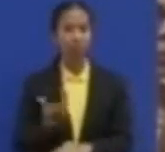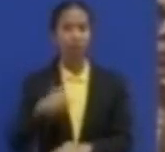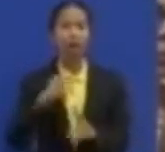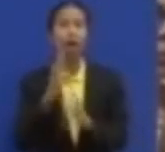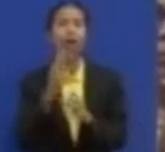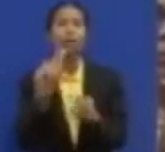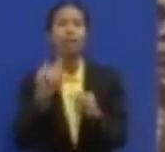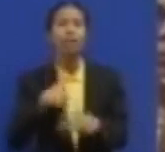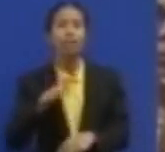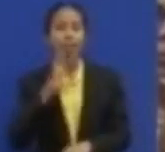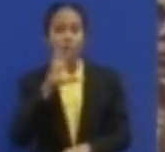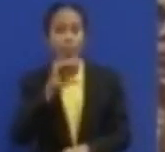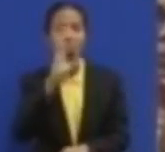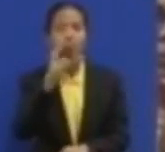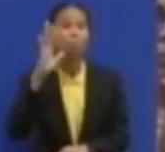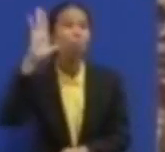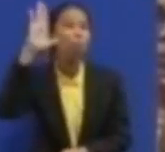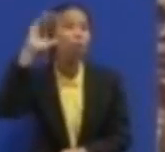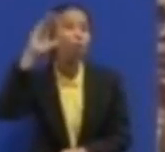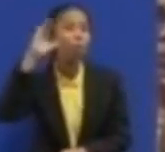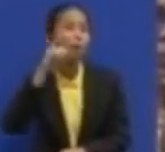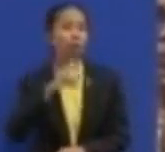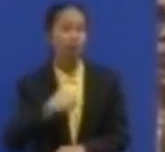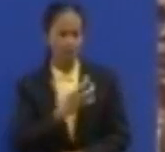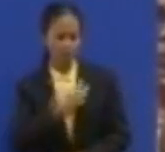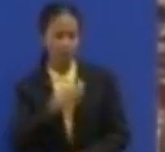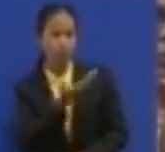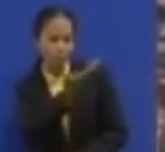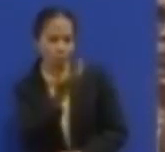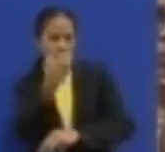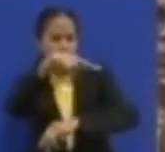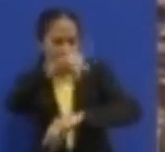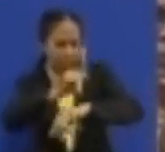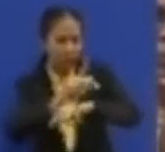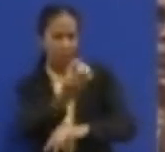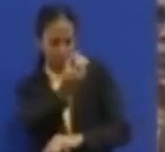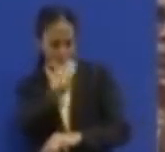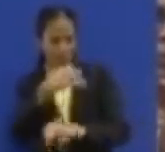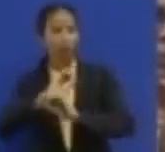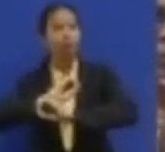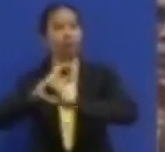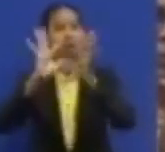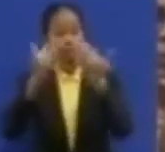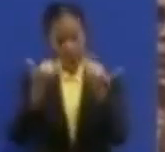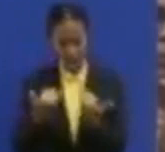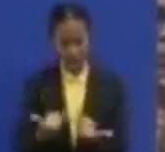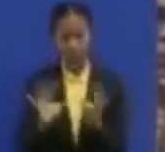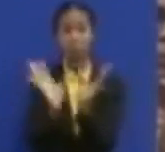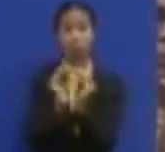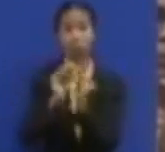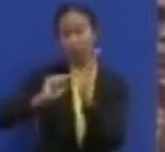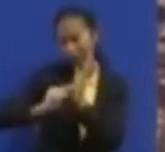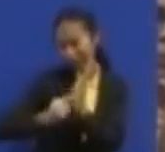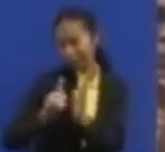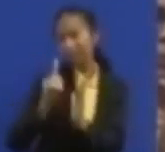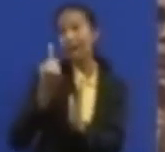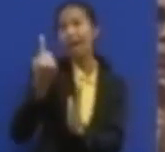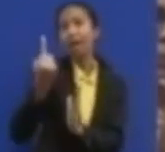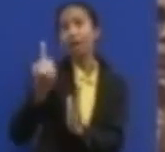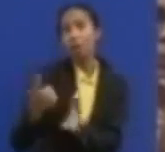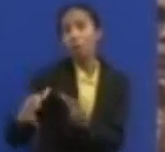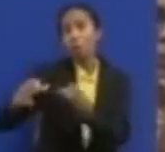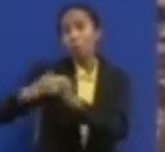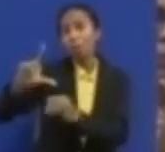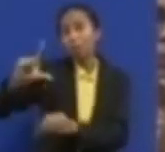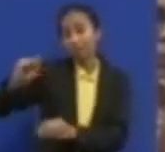าอยากขอความมั่นใจจากท่านประธานว่าวันนี้เนี่ยเป็นการประชุมครั้งแรกของสภาผู้แทนราษฎรชุดที่25บ